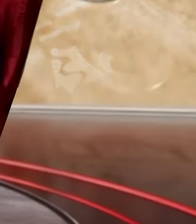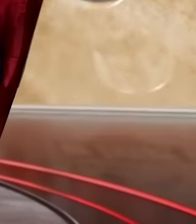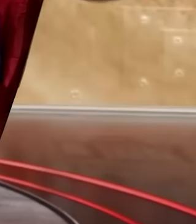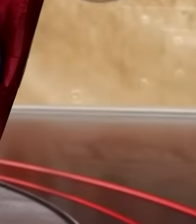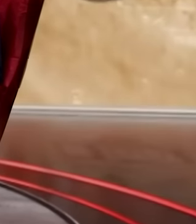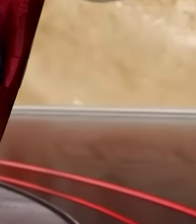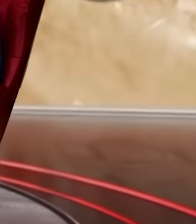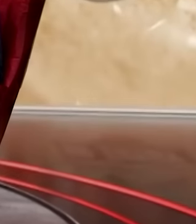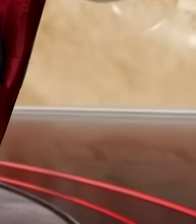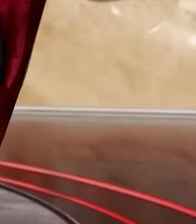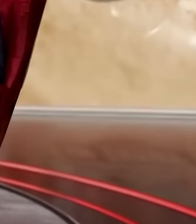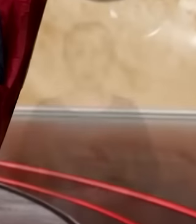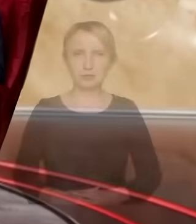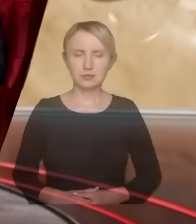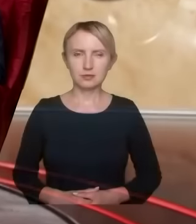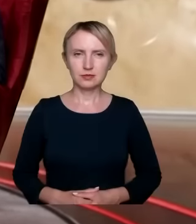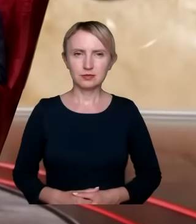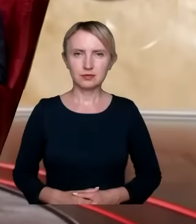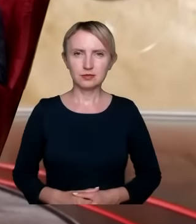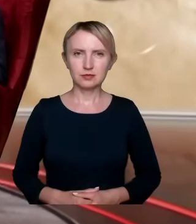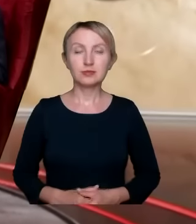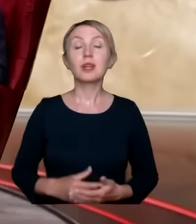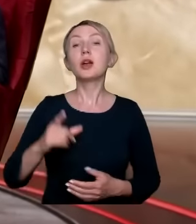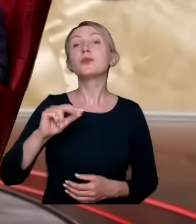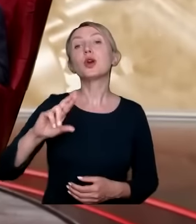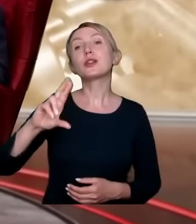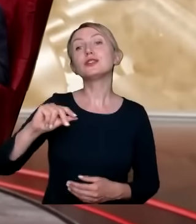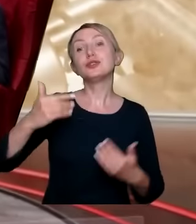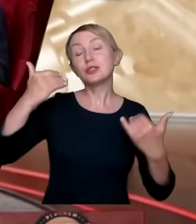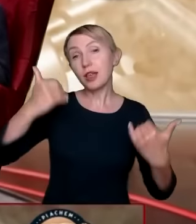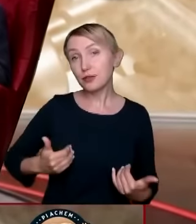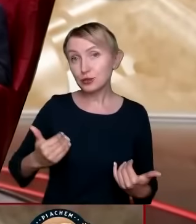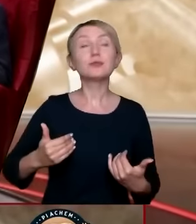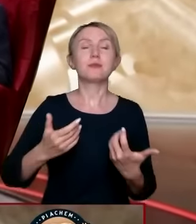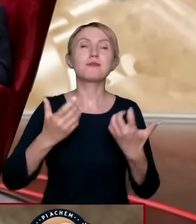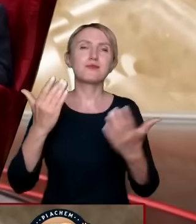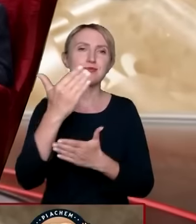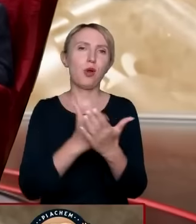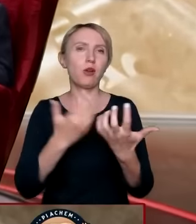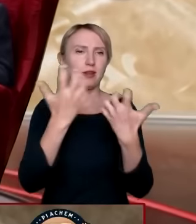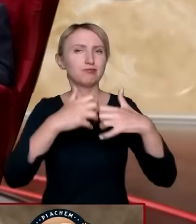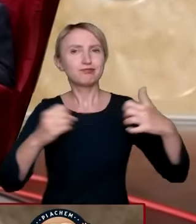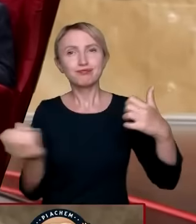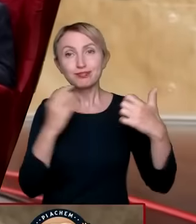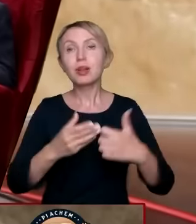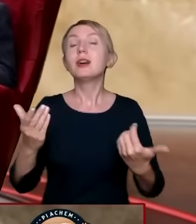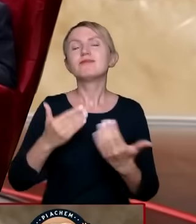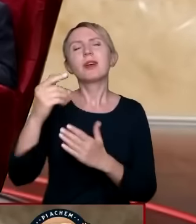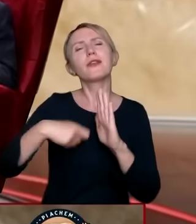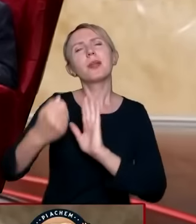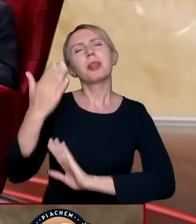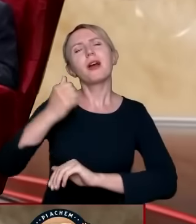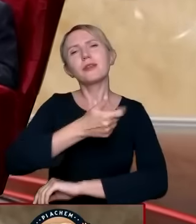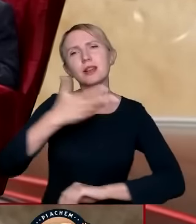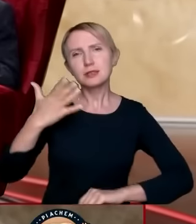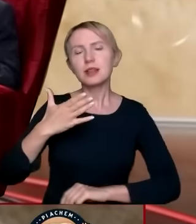Piotr Lisiewicz to jest program piachem w tryby. Egon klawo jak cholera. Tak to kiedyś było. Dzisiaj chciałoby się powiedzieć